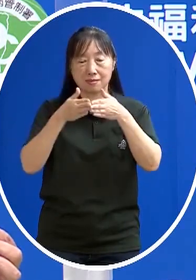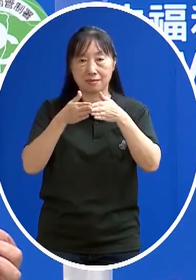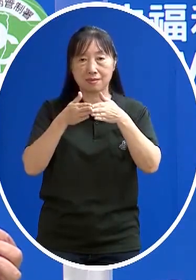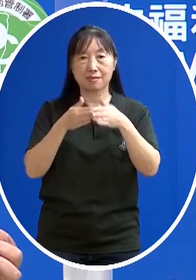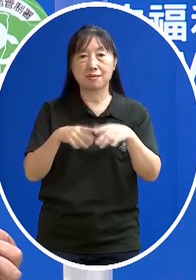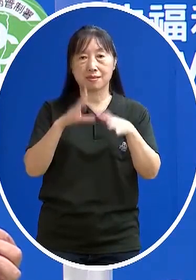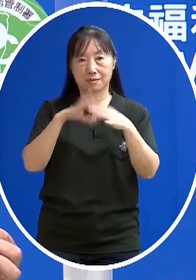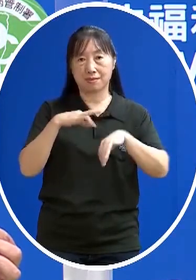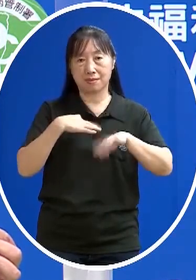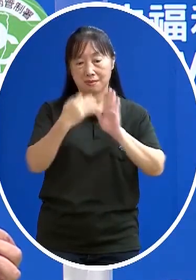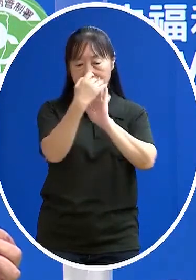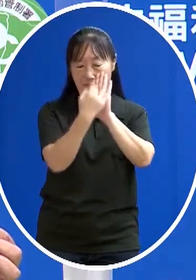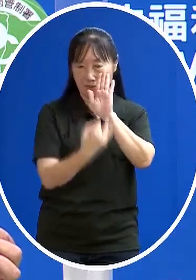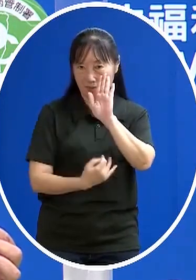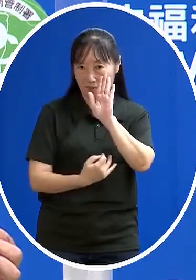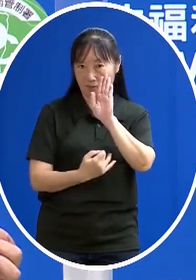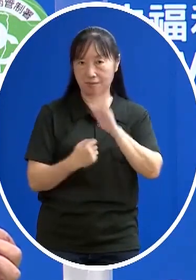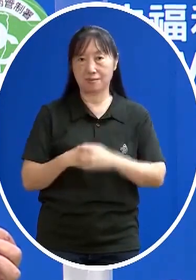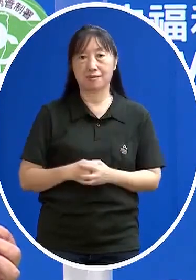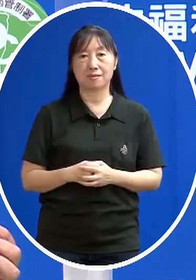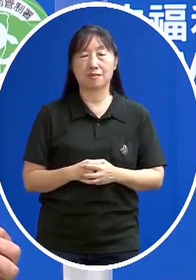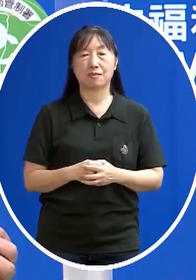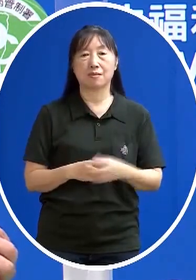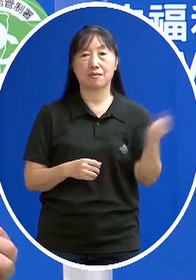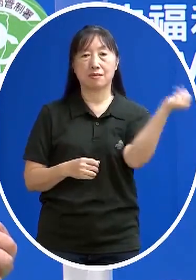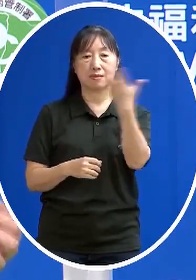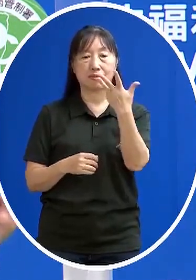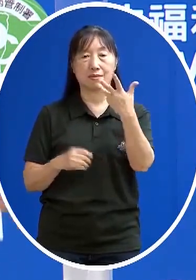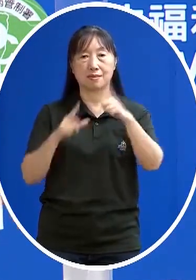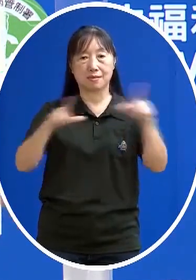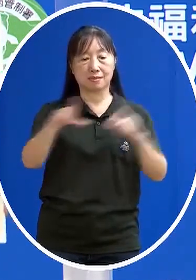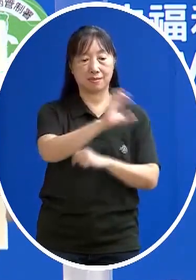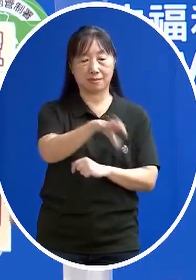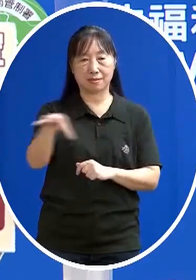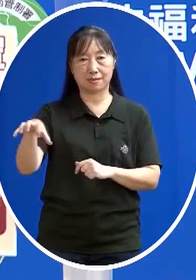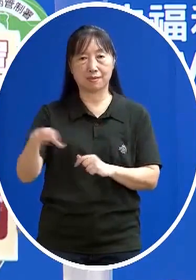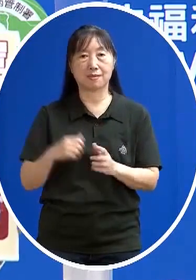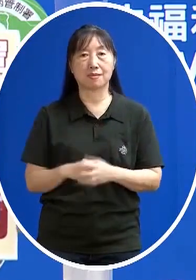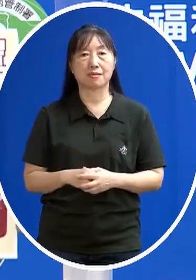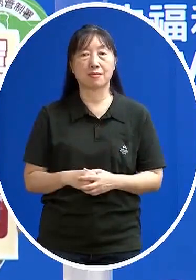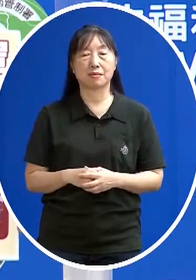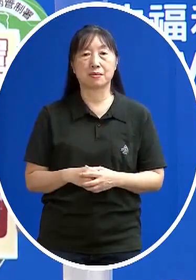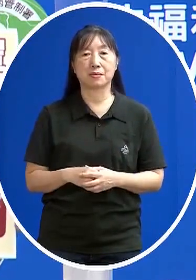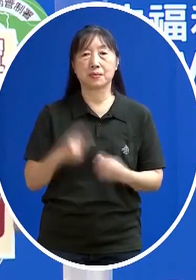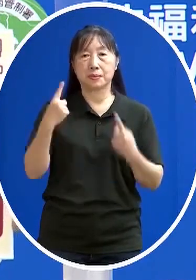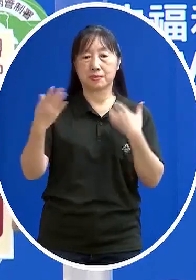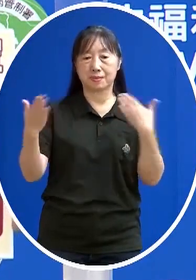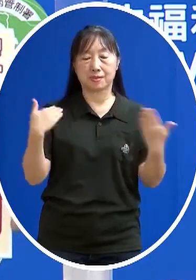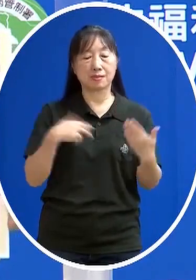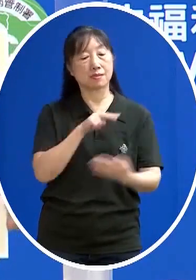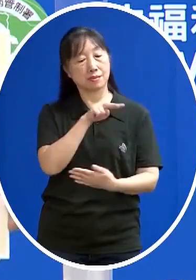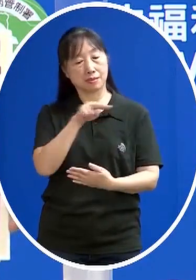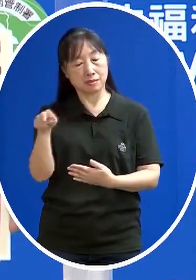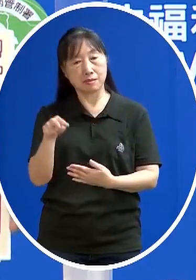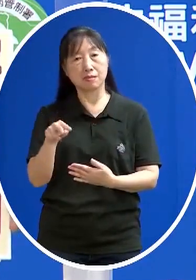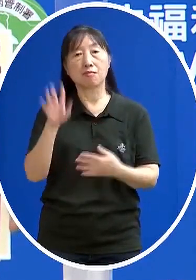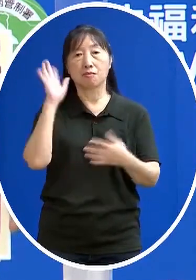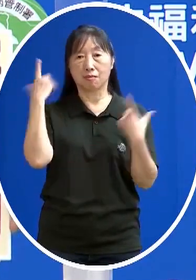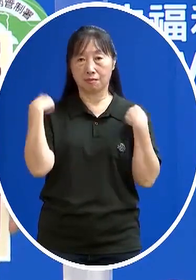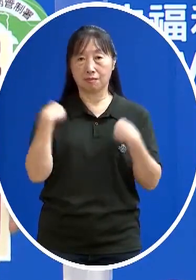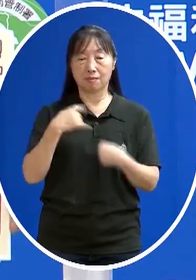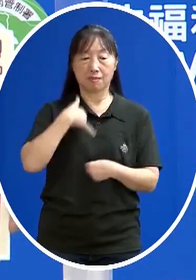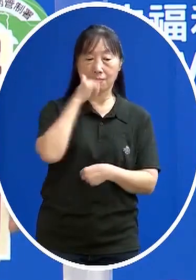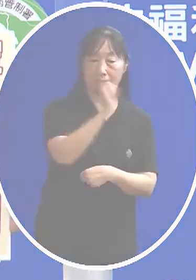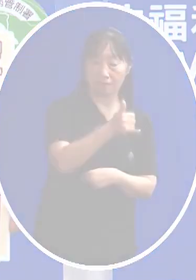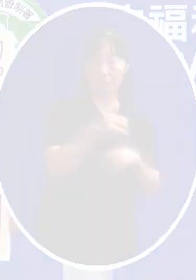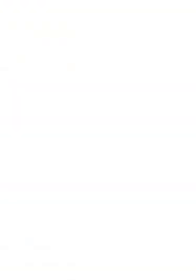们特别名列了这样的一个8大的处所，让大家可以比较清楚的知道这些相关